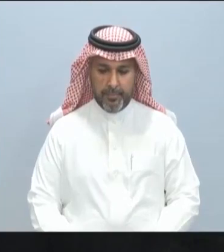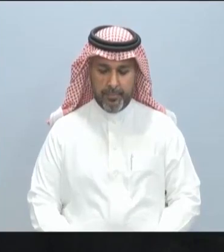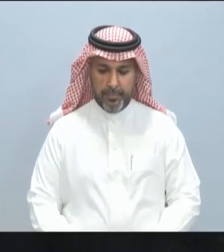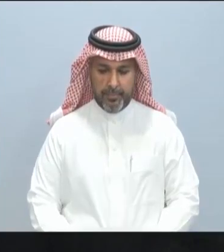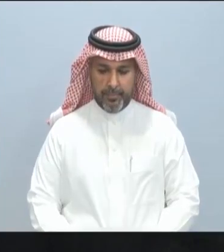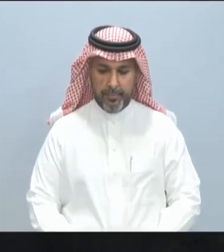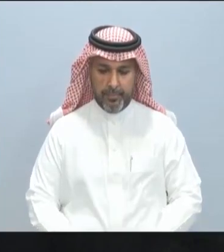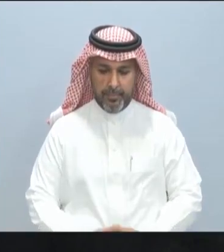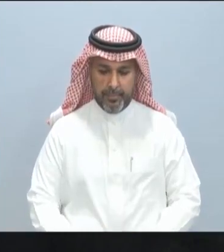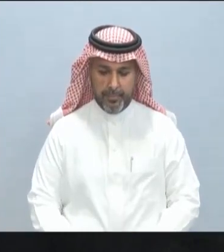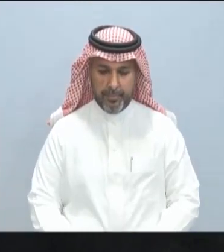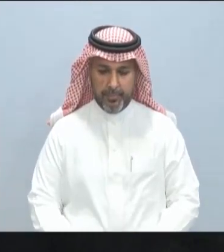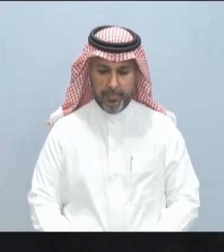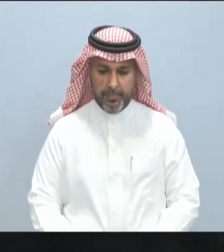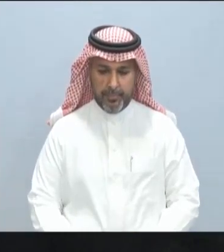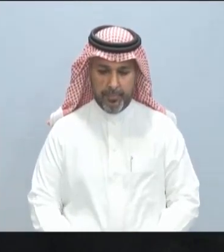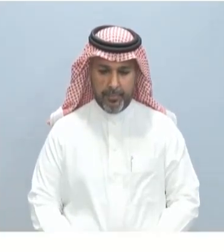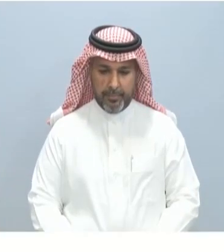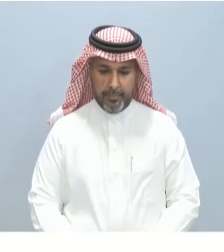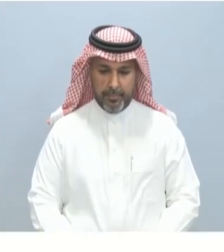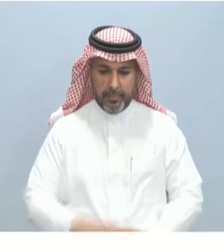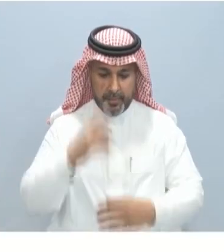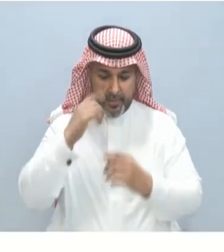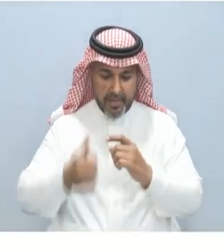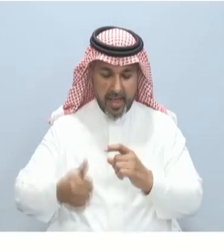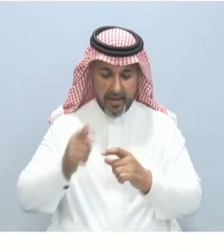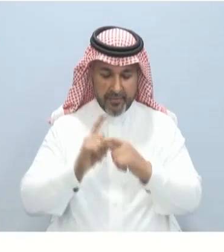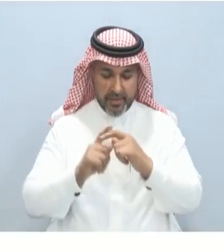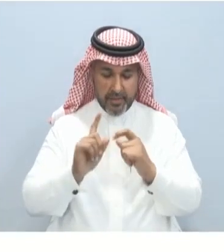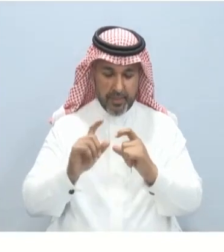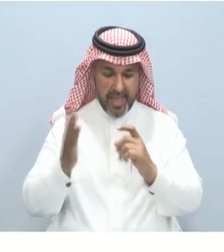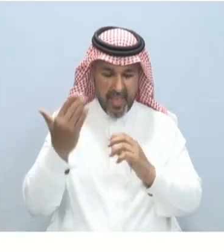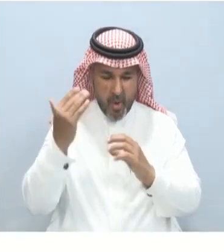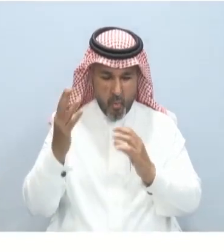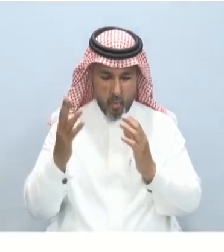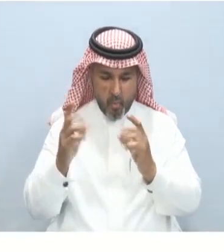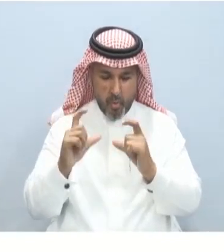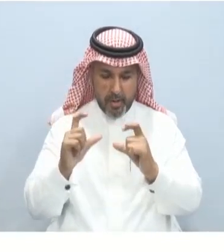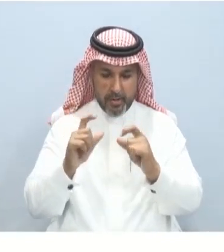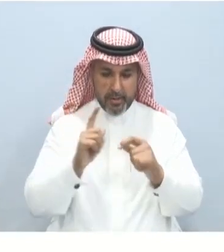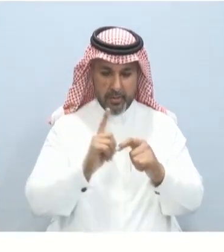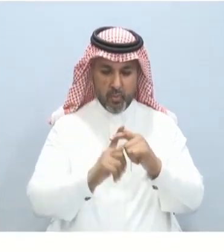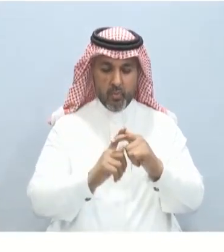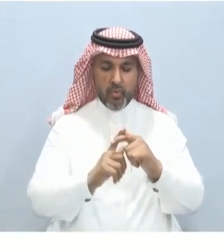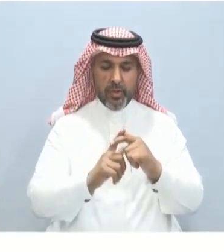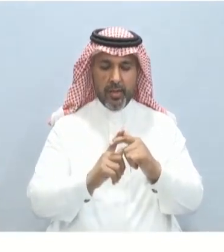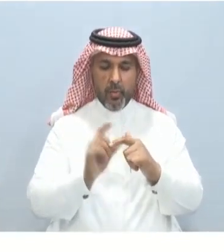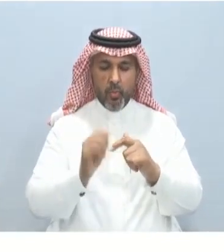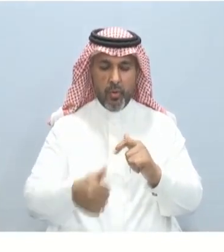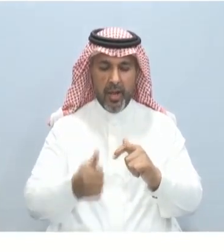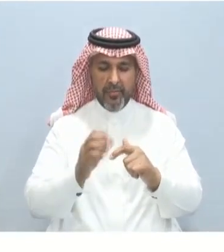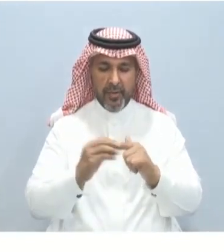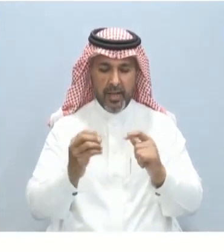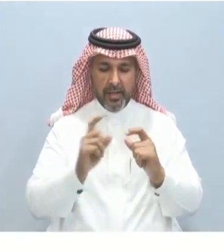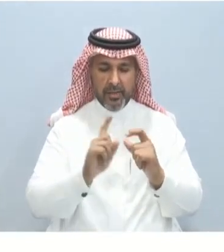ثلاثه حدود كما بهذا الشكل الف زائد ب والف ناقص باء تربيع هي عباره عن مربع المجموع ومربع